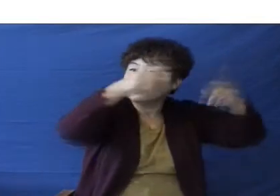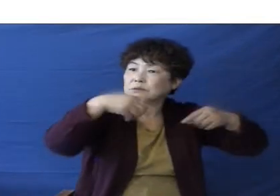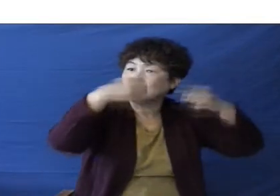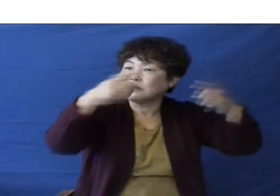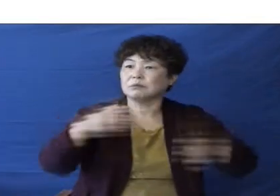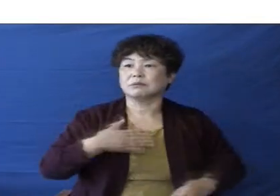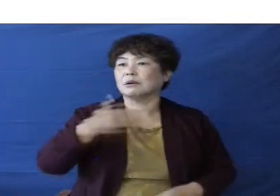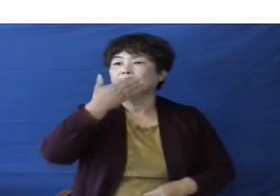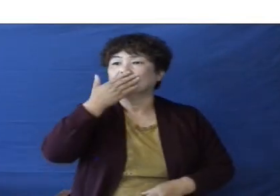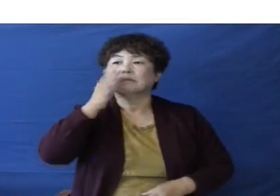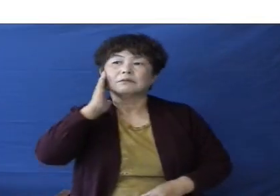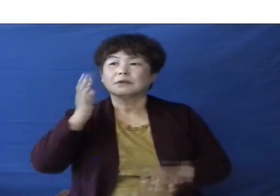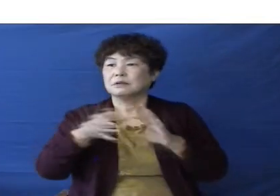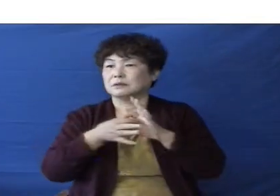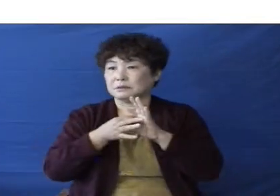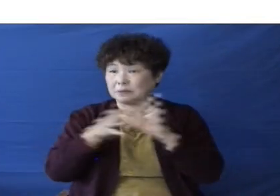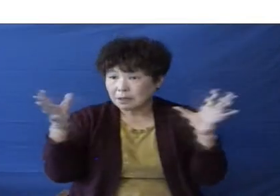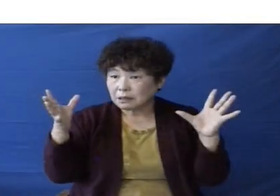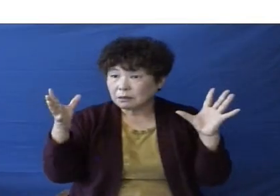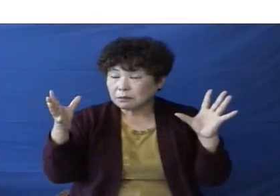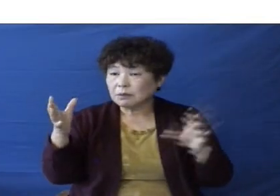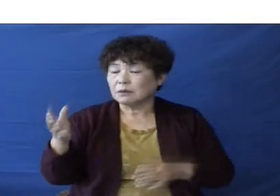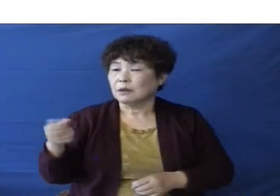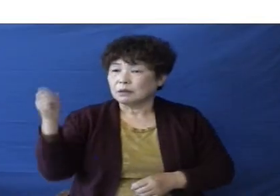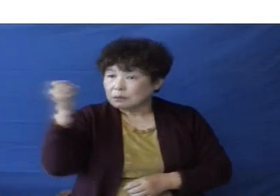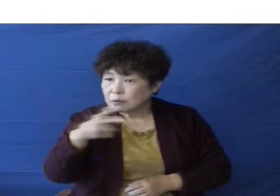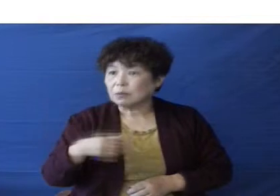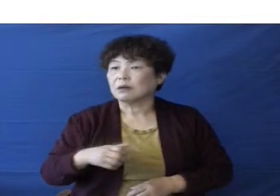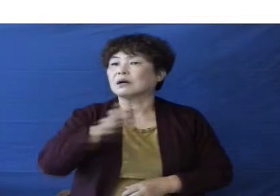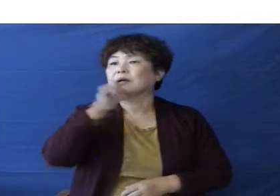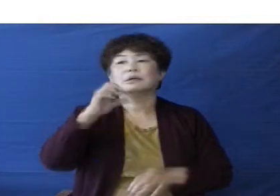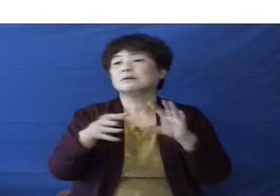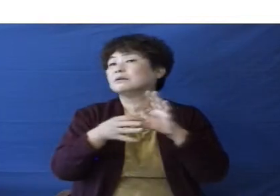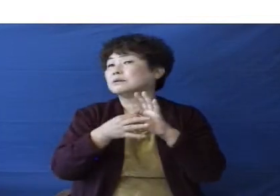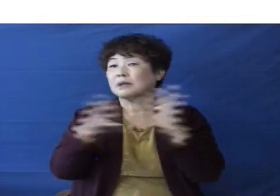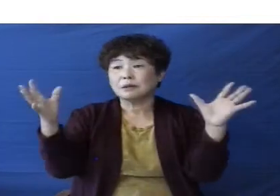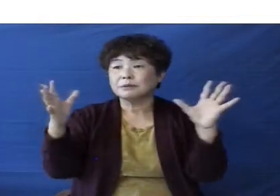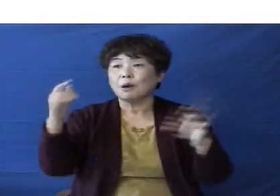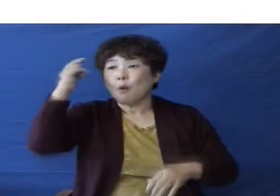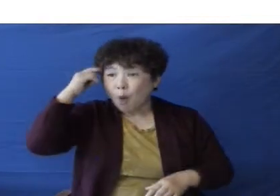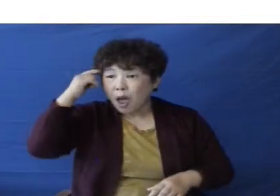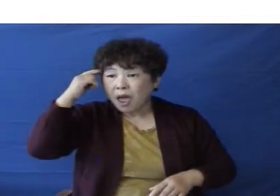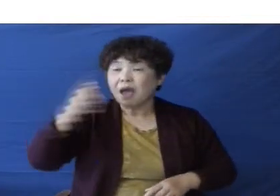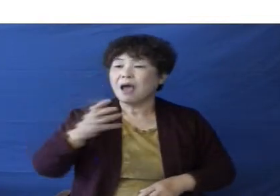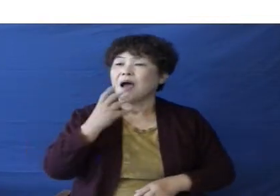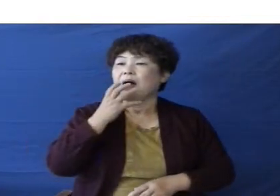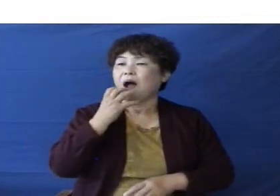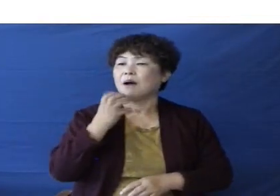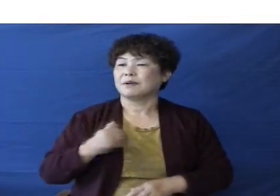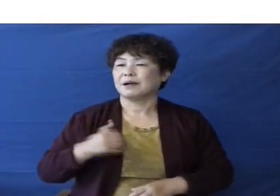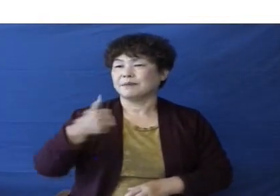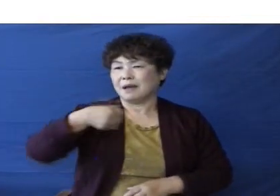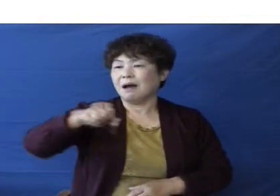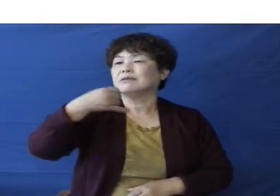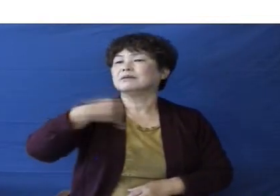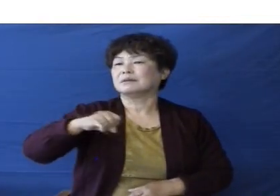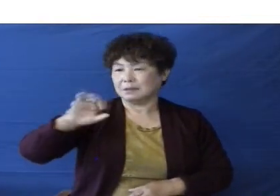무리에게 이르되 자 예수님께서 의 무리에게 있어요 예수님 거의 계셔야 안 계셔요